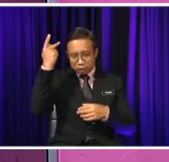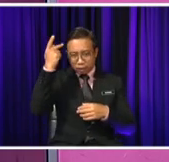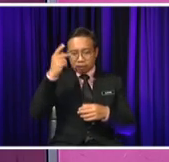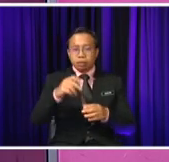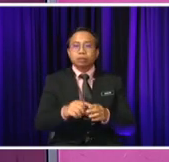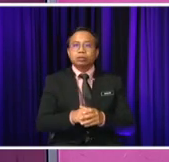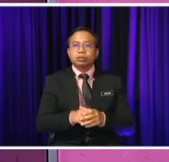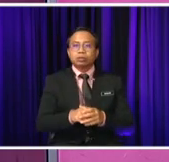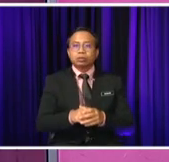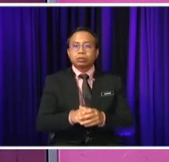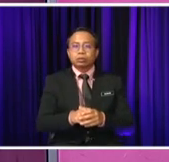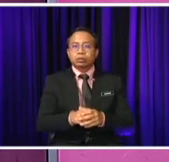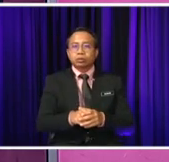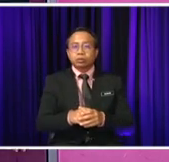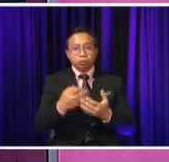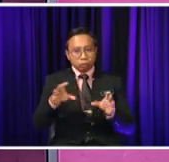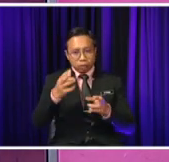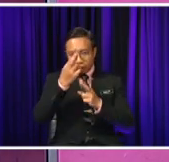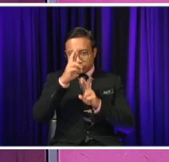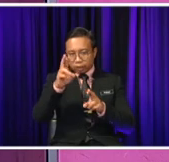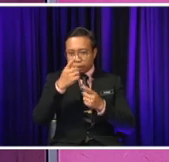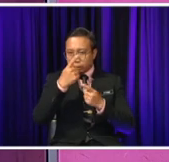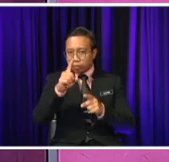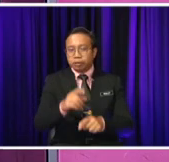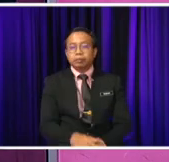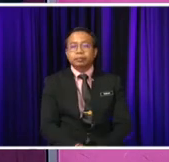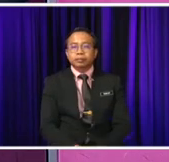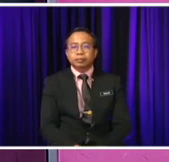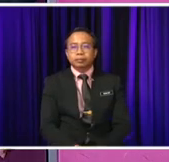ah jadi belum Mandiri ini nanya jawab